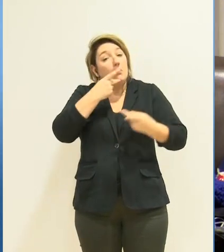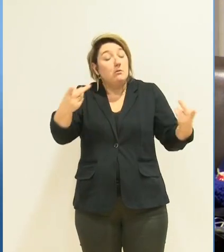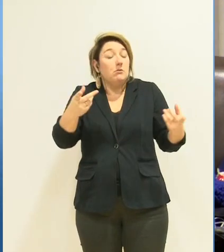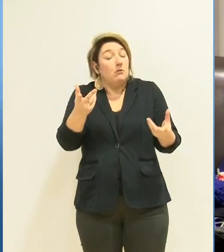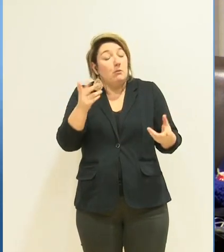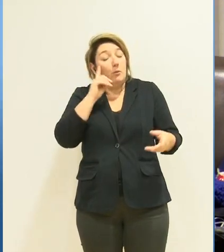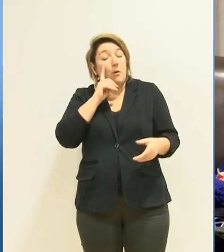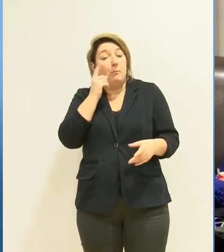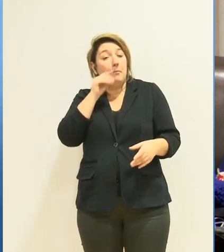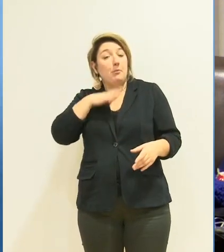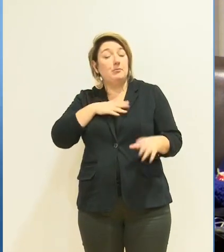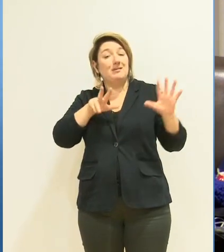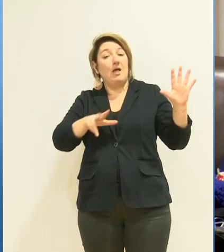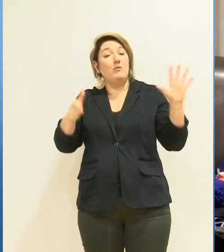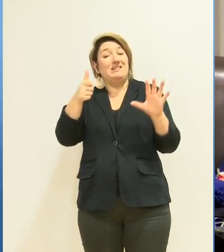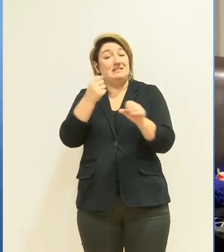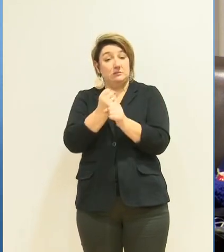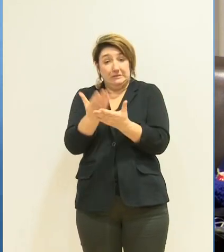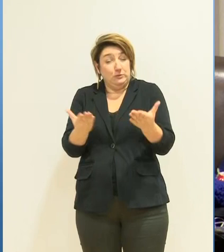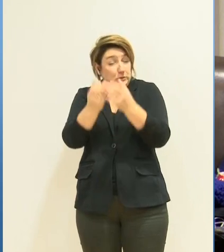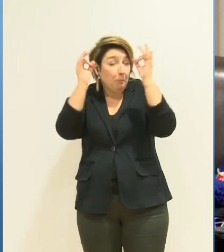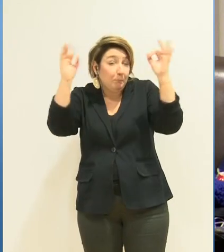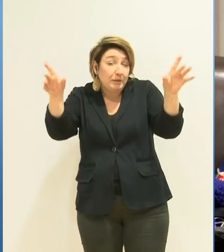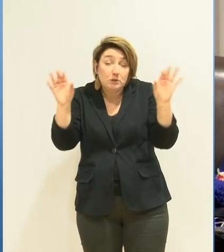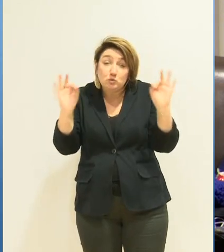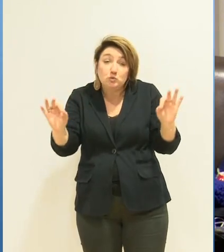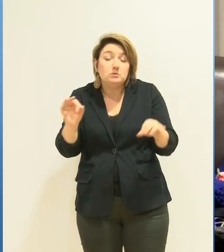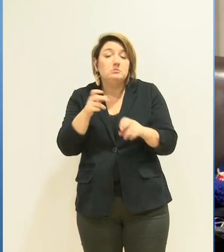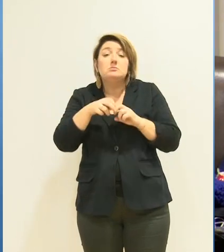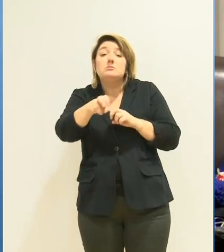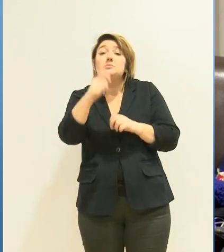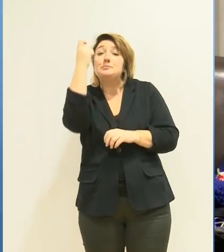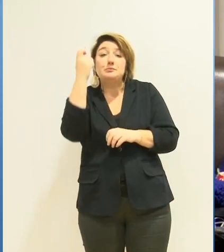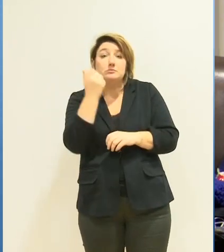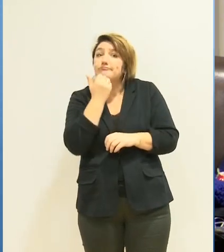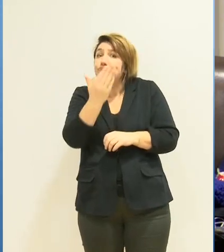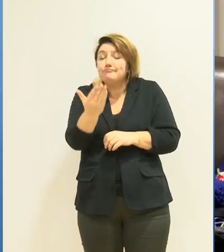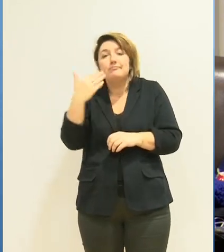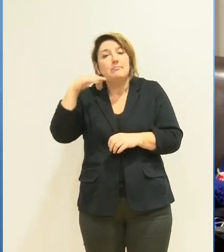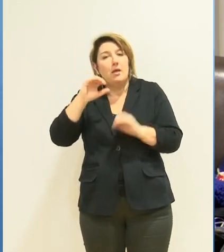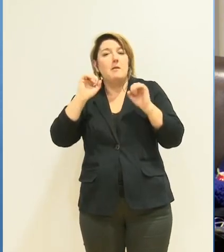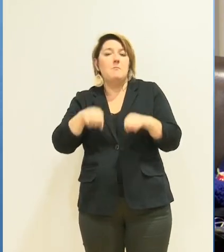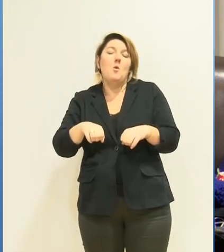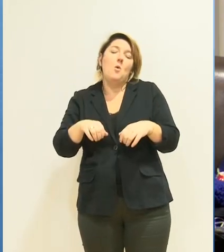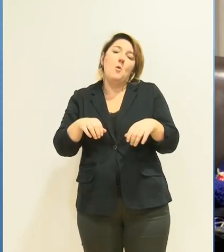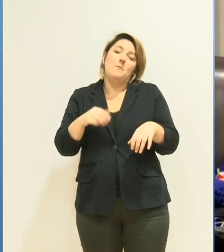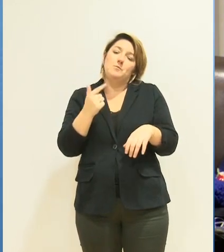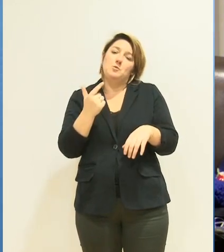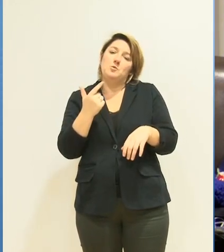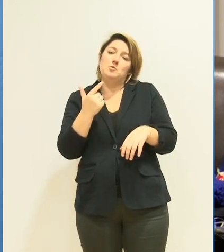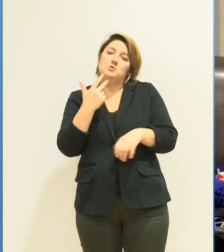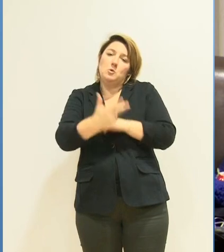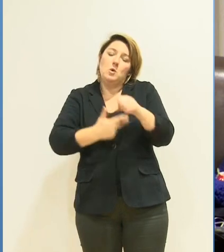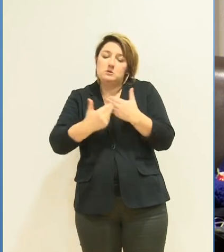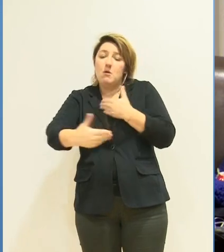86 6 ans il est exactement dans cette situation il ne peut plus aller à l'arrêt de bus mais peut encore prendre pour 2 3 ans probablement